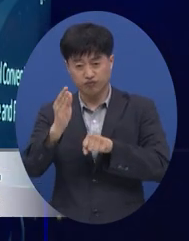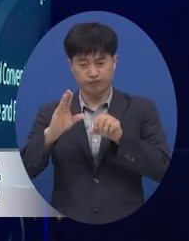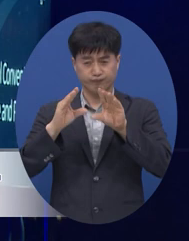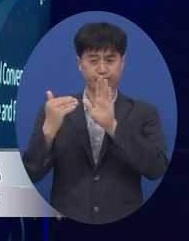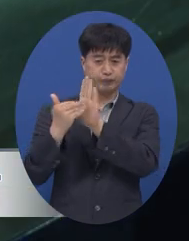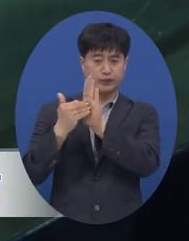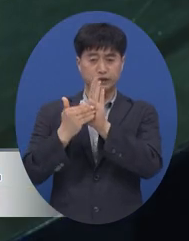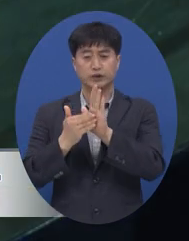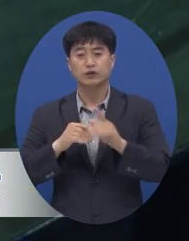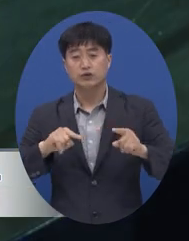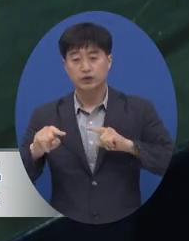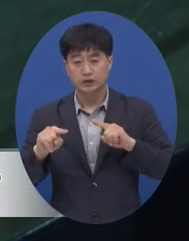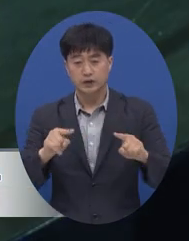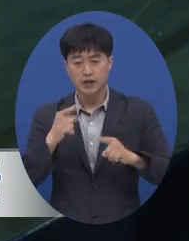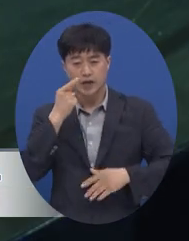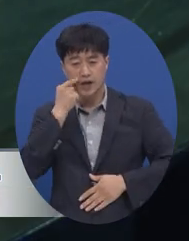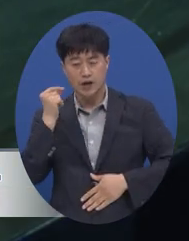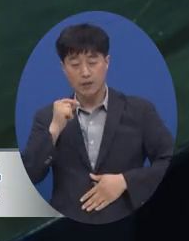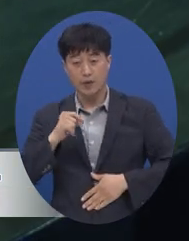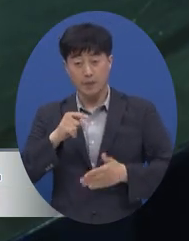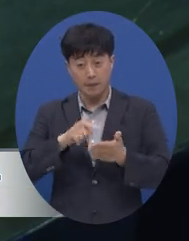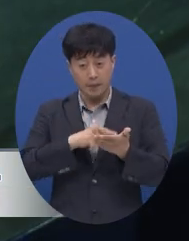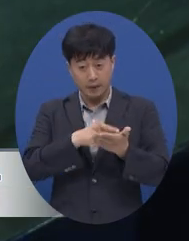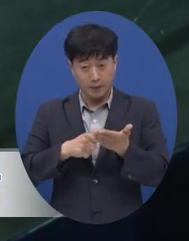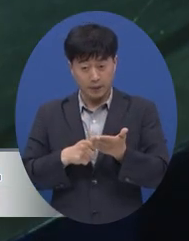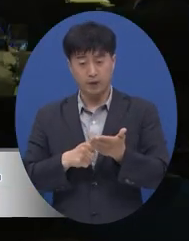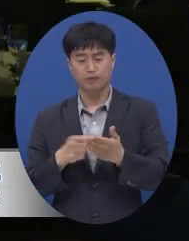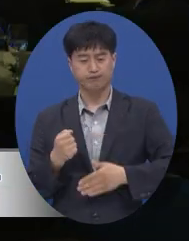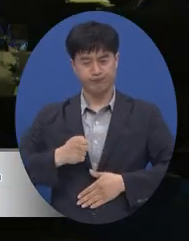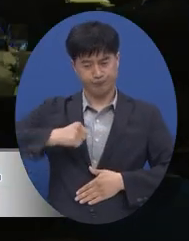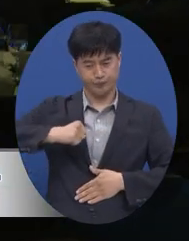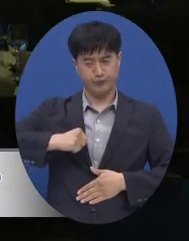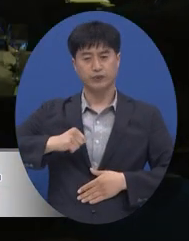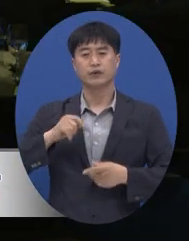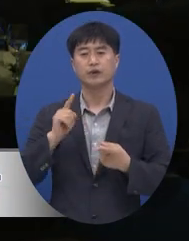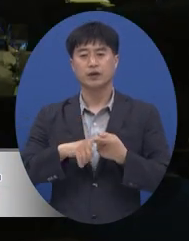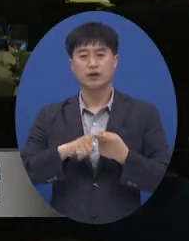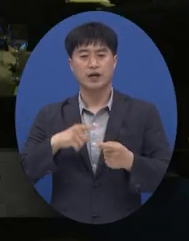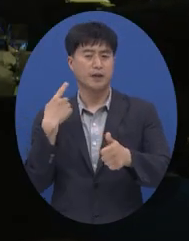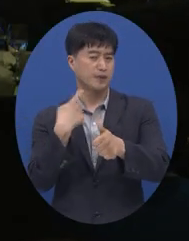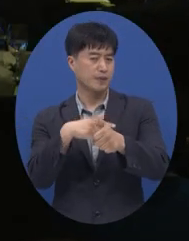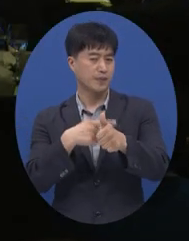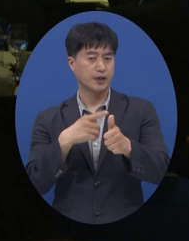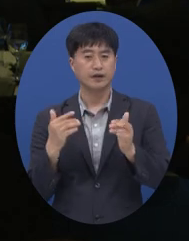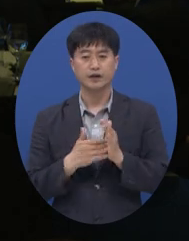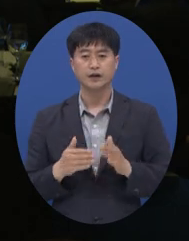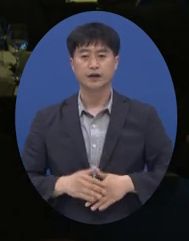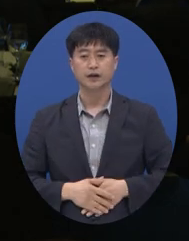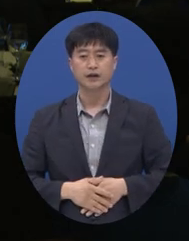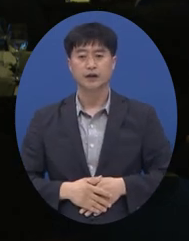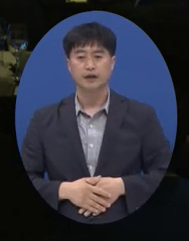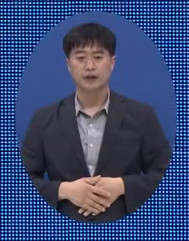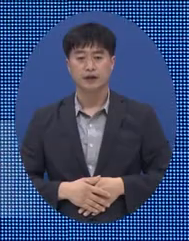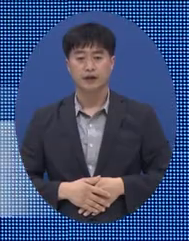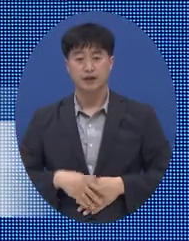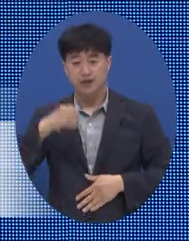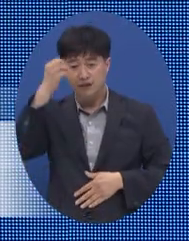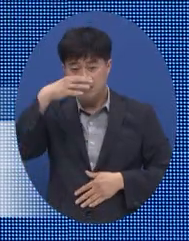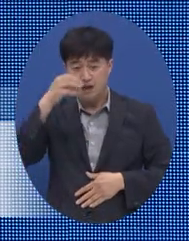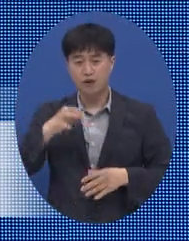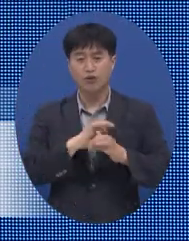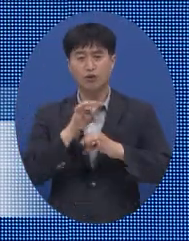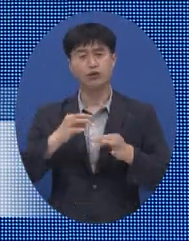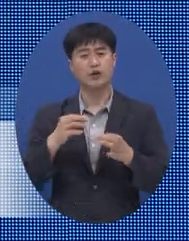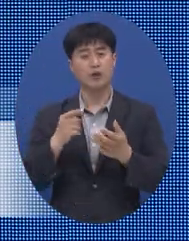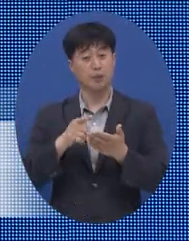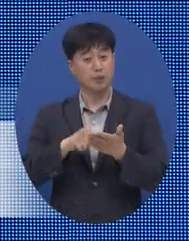조치를 일제 강제징용 피해자 배상 판결에 대한 불복으로 규정하며 강하게 비판했습니다. 단순한 경제